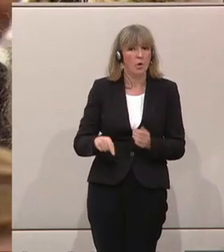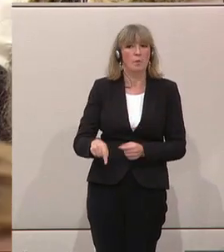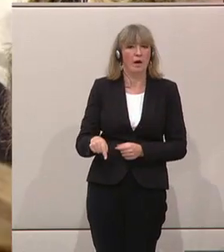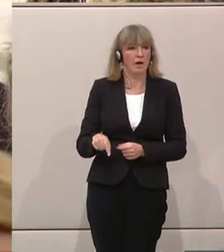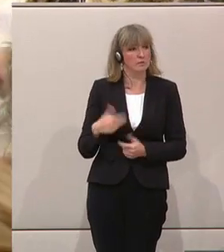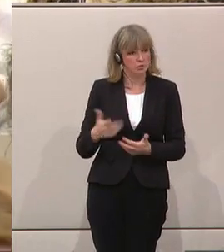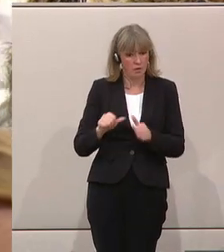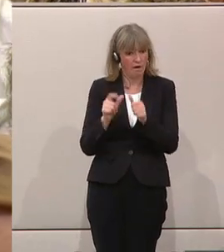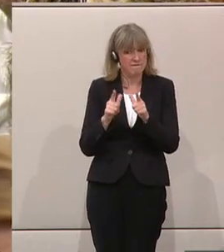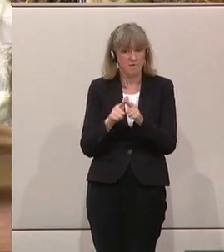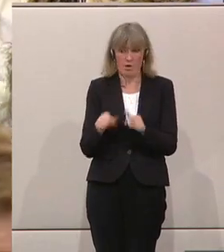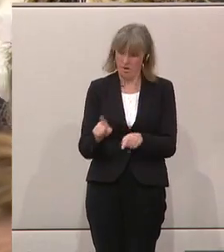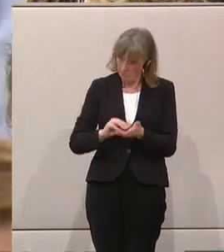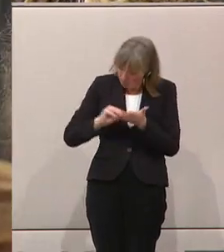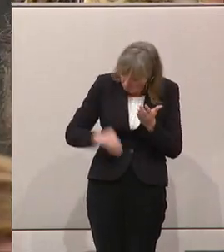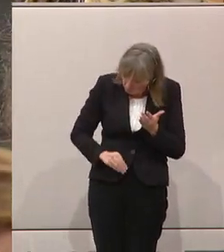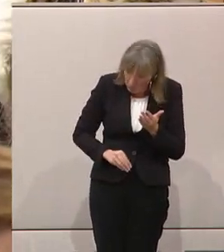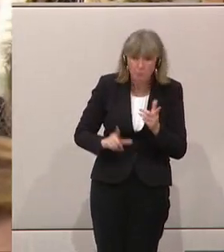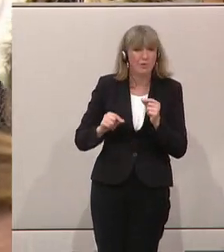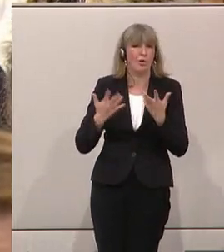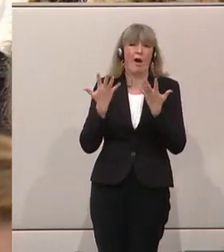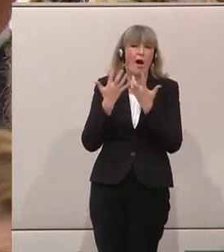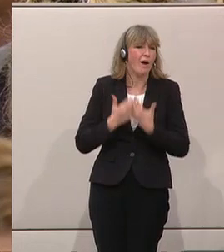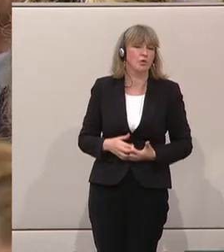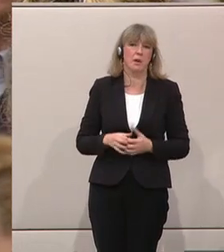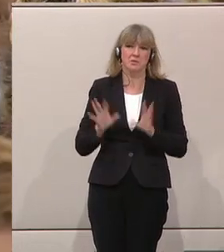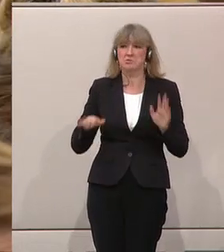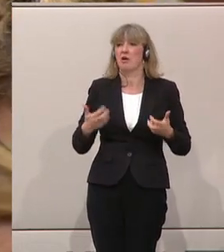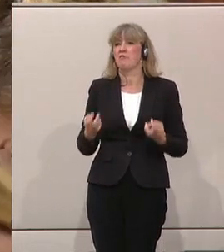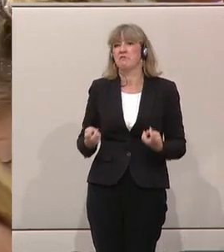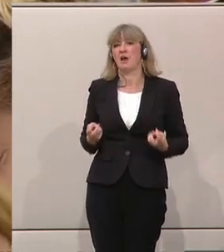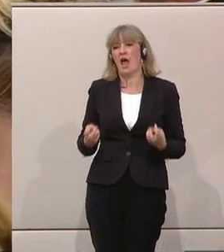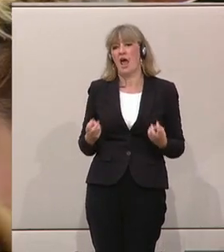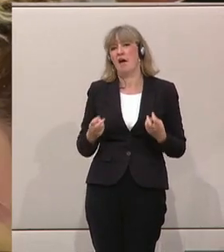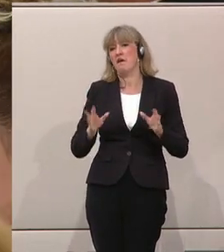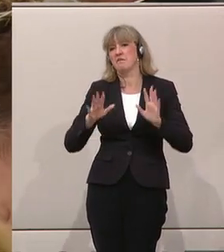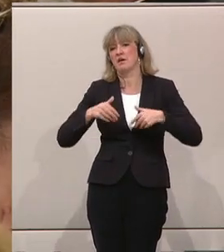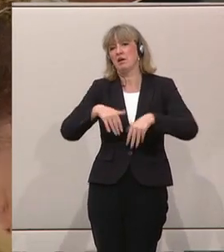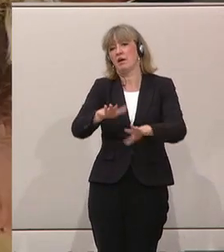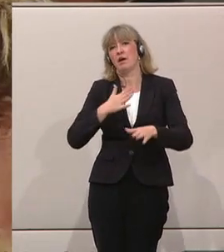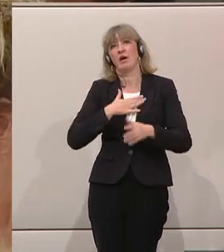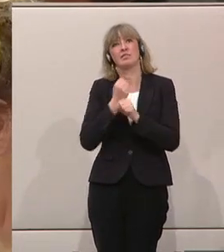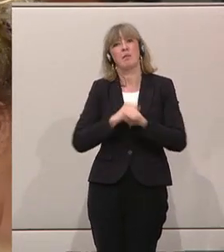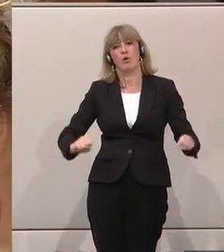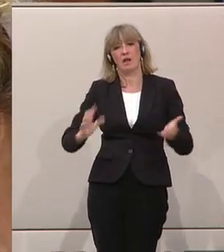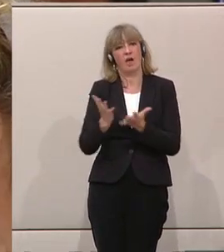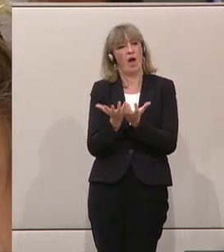selbst in dieser Form ist somit gleichzusetzen mit der freiwilligen Entscheidung und schrittweisen Aushöhlung unserer europäischen